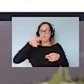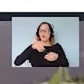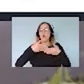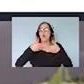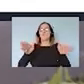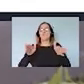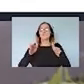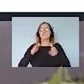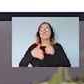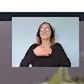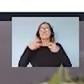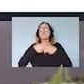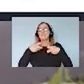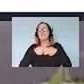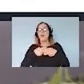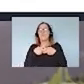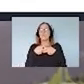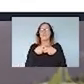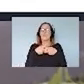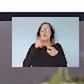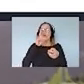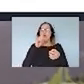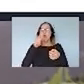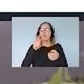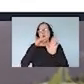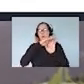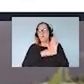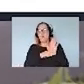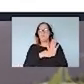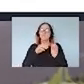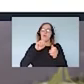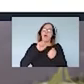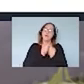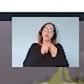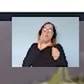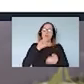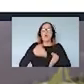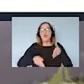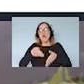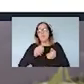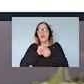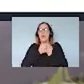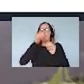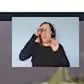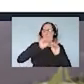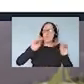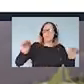zasobach cyfrowych, czyli takich jak kod oprogramowania albo kod, na którym działa robot, na którym uczymy dzieciaki